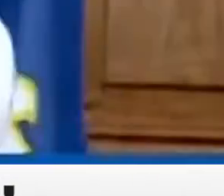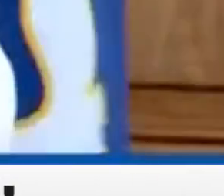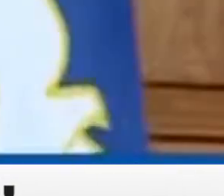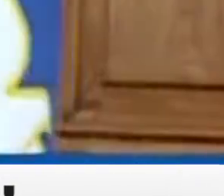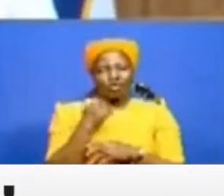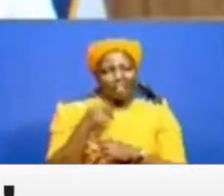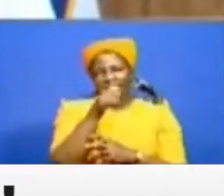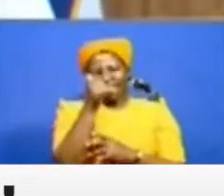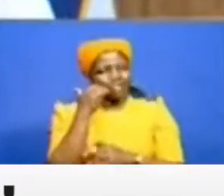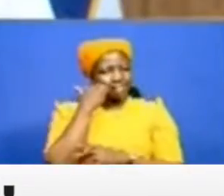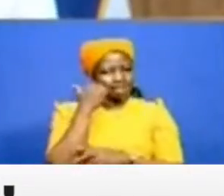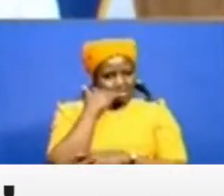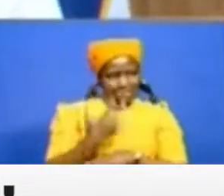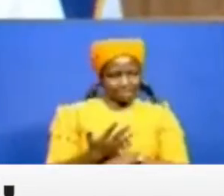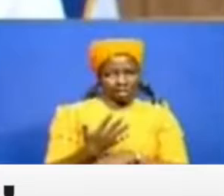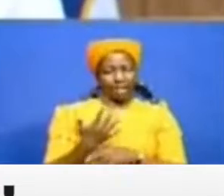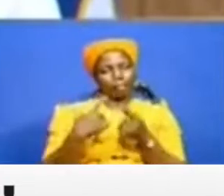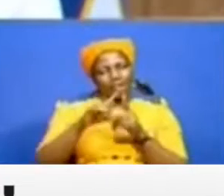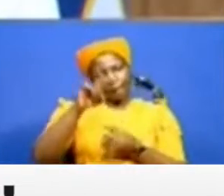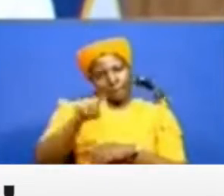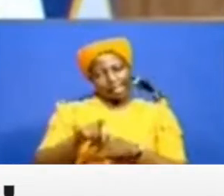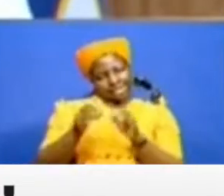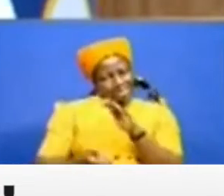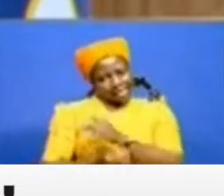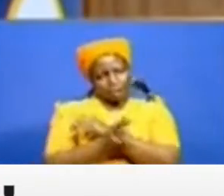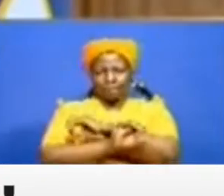atakayelazimishwa kuipata. But I must also make it clear